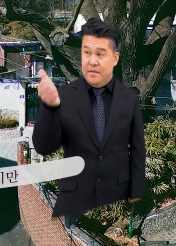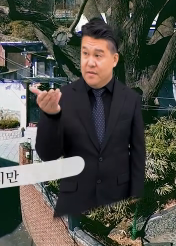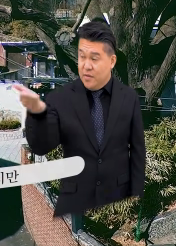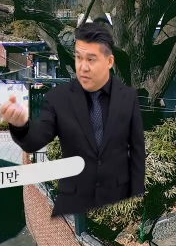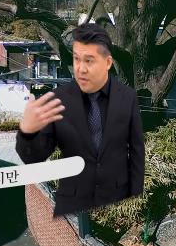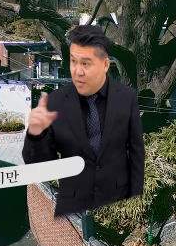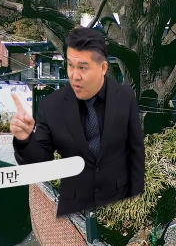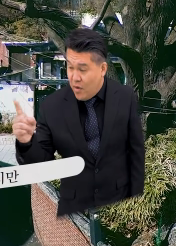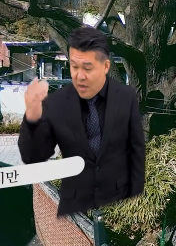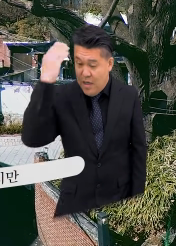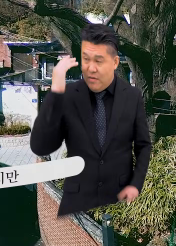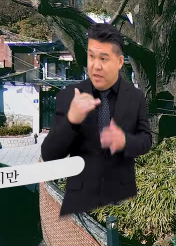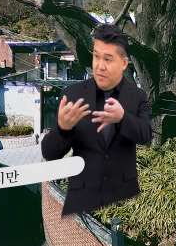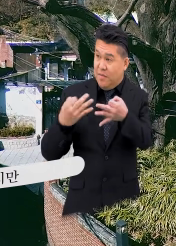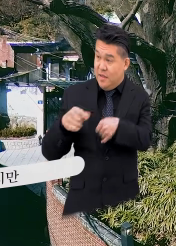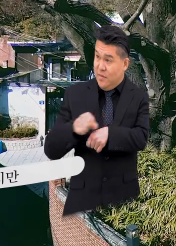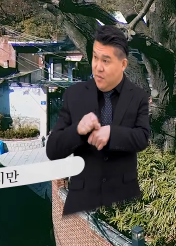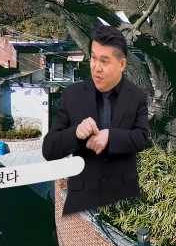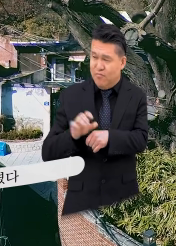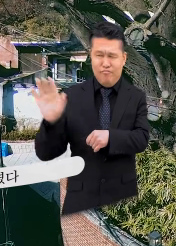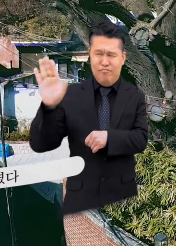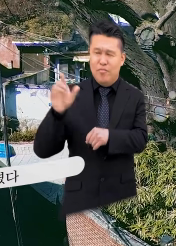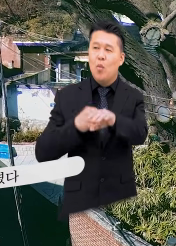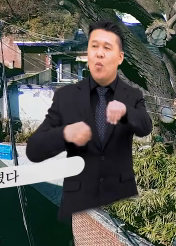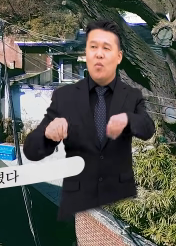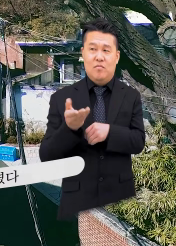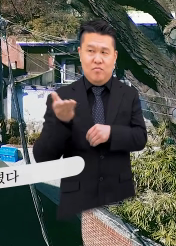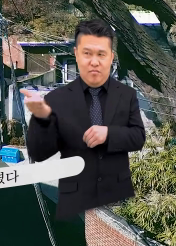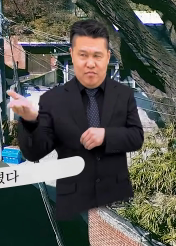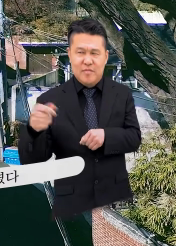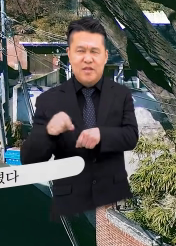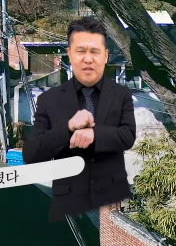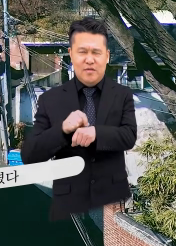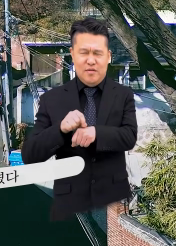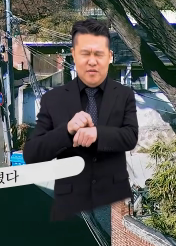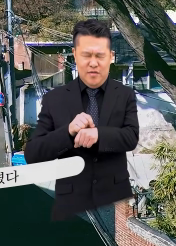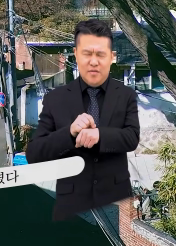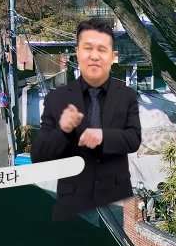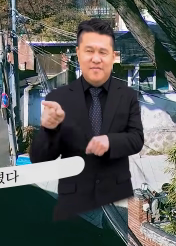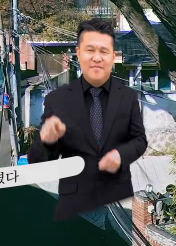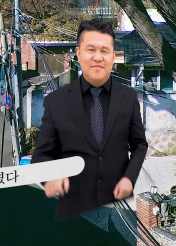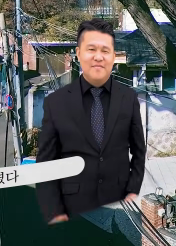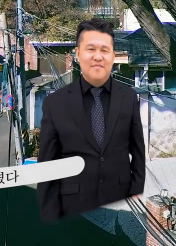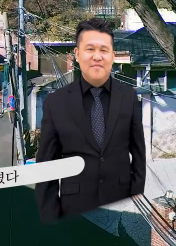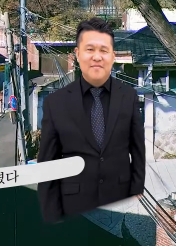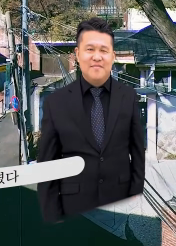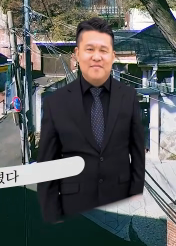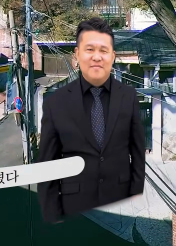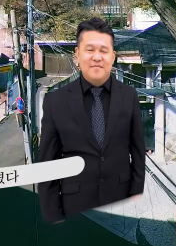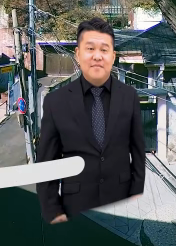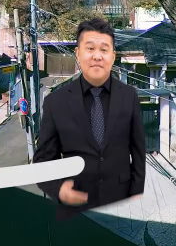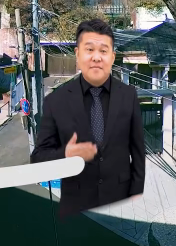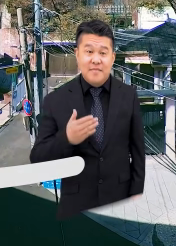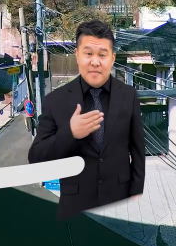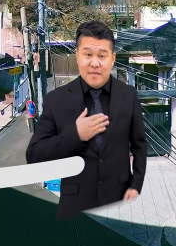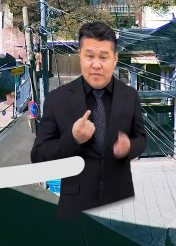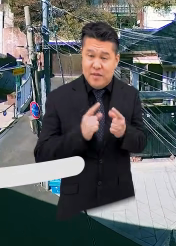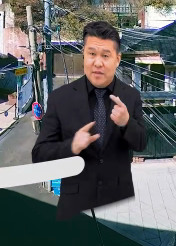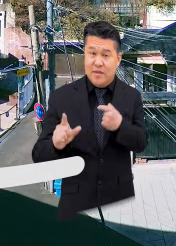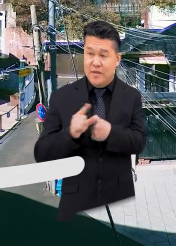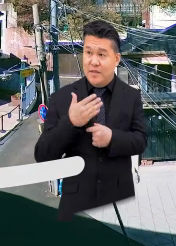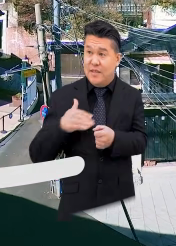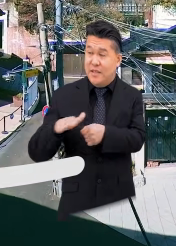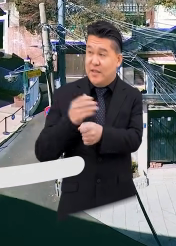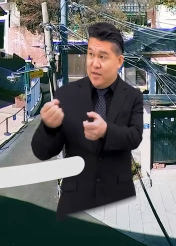당신은 우리가 특별하다 하였지만 되려 당신은 우리에게 특별하였다. 나보다 나를